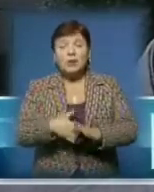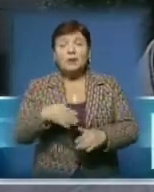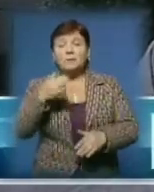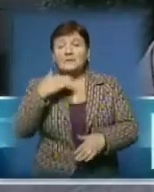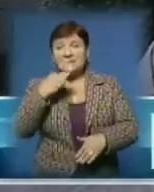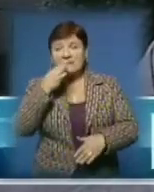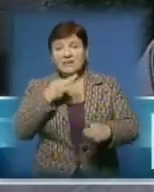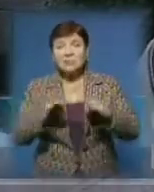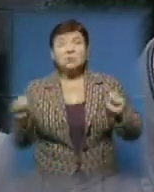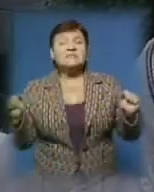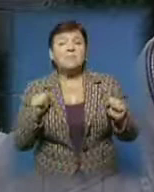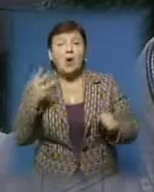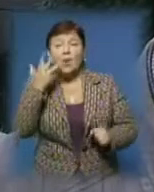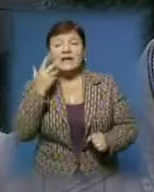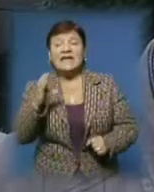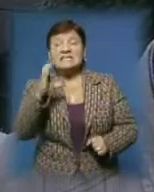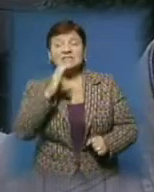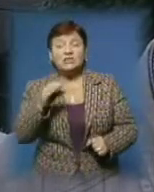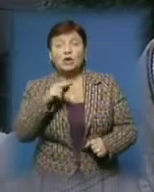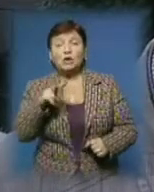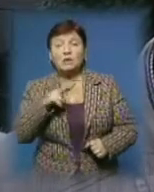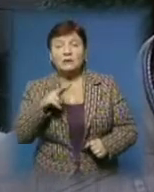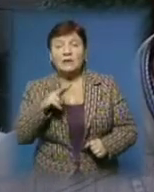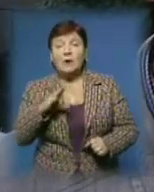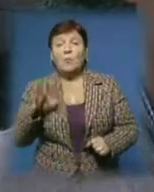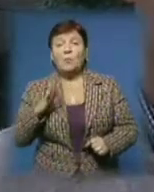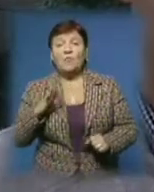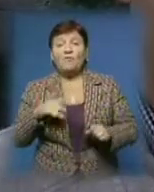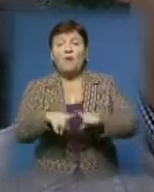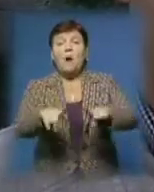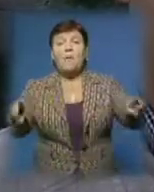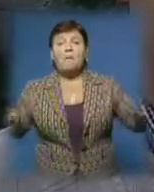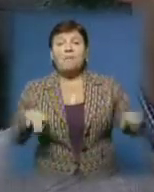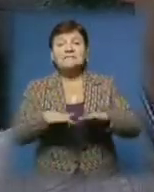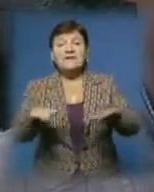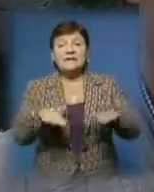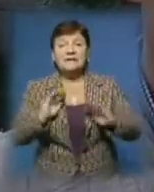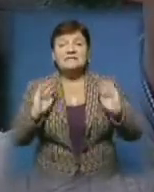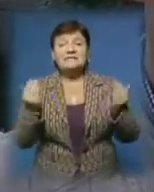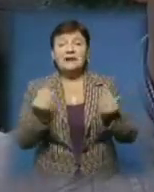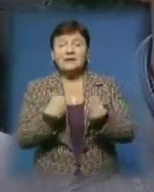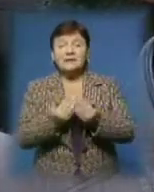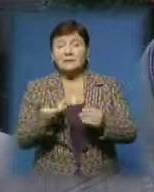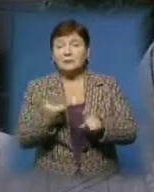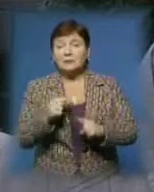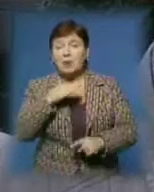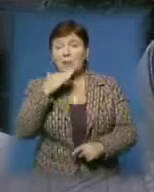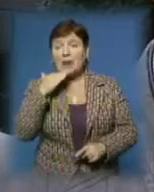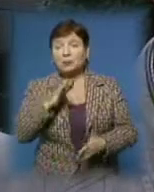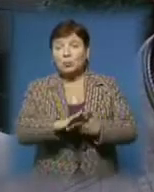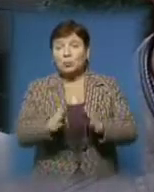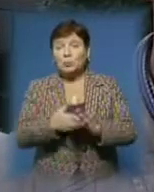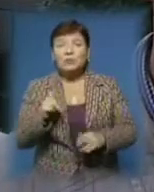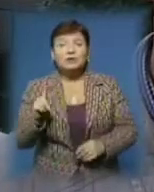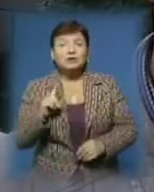цієї зими, коли січень, лютий, березень, квітень, тобто басейн був закритий. На сьогоднішній день є, скажімо, дуже багато умов,